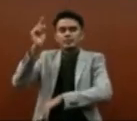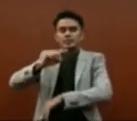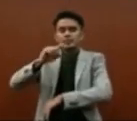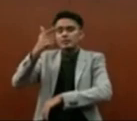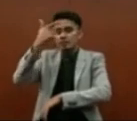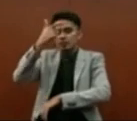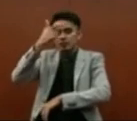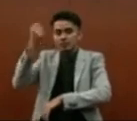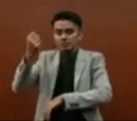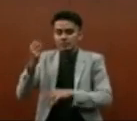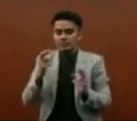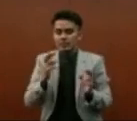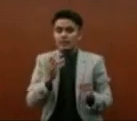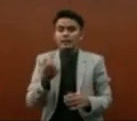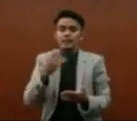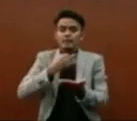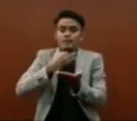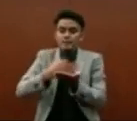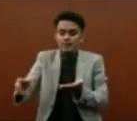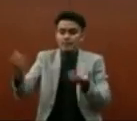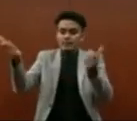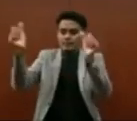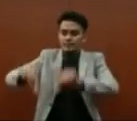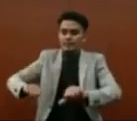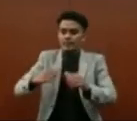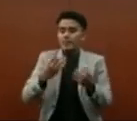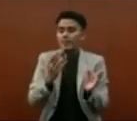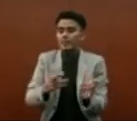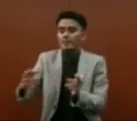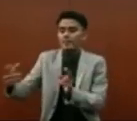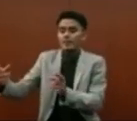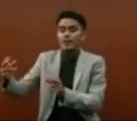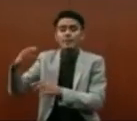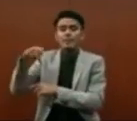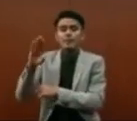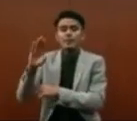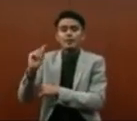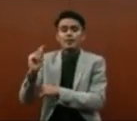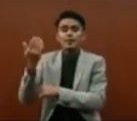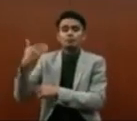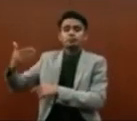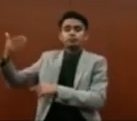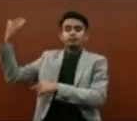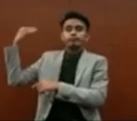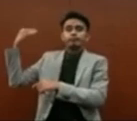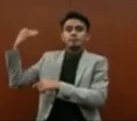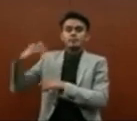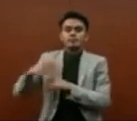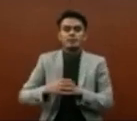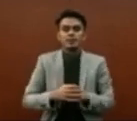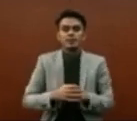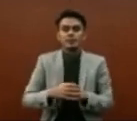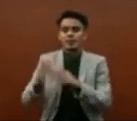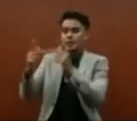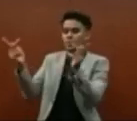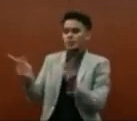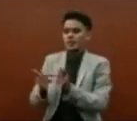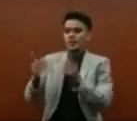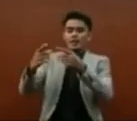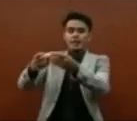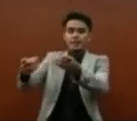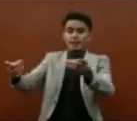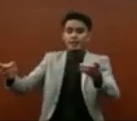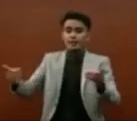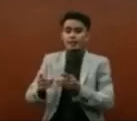kegagalan perancangan pembangunan oleh pihak berkuasa tempatan di masa lalu sebagai contoh di kawasan dataran automobile